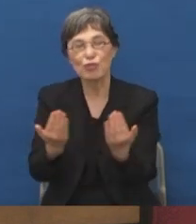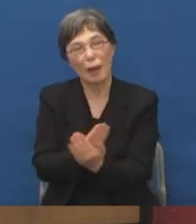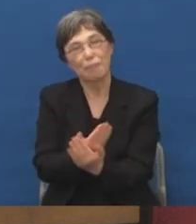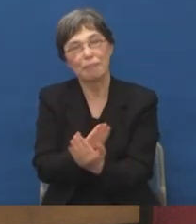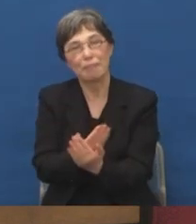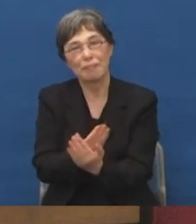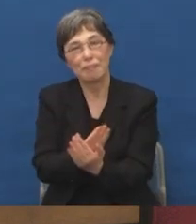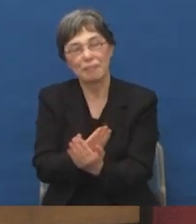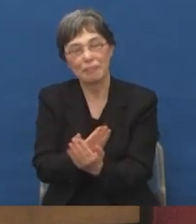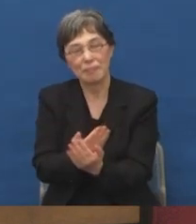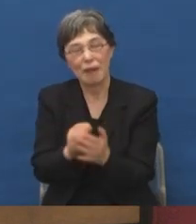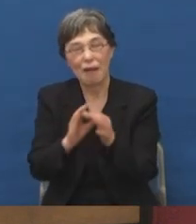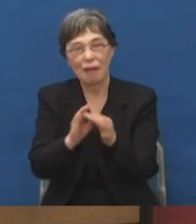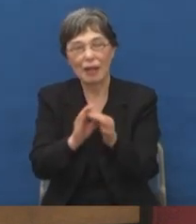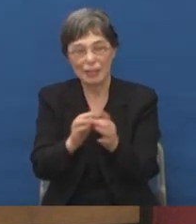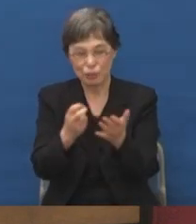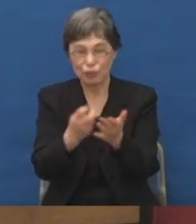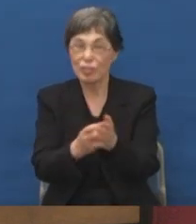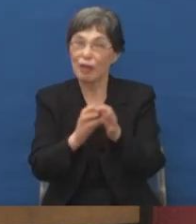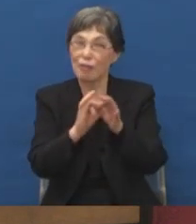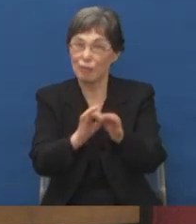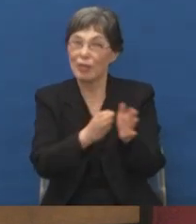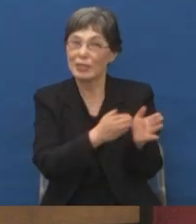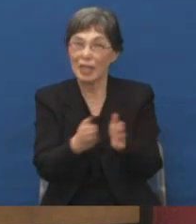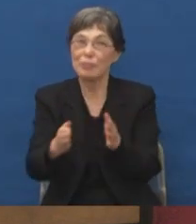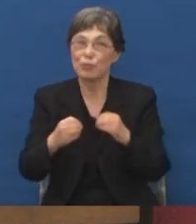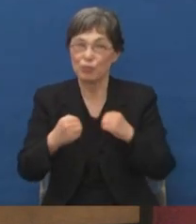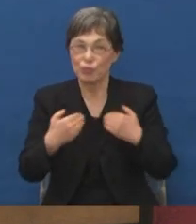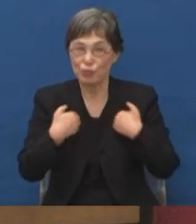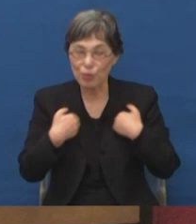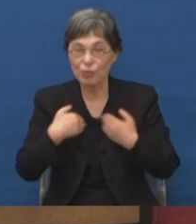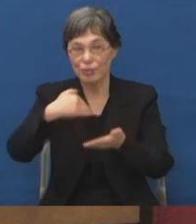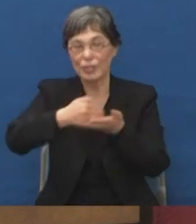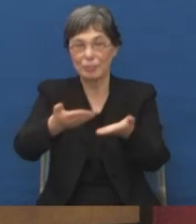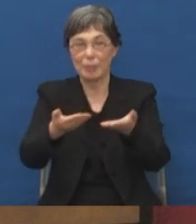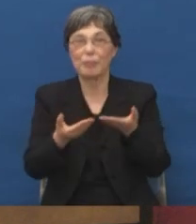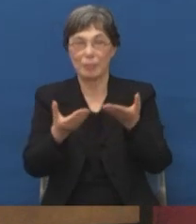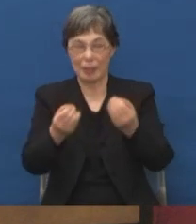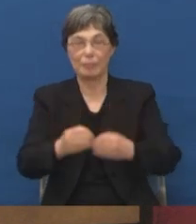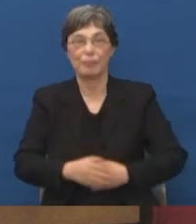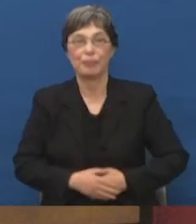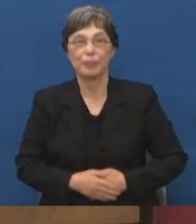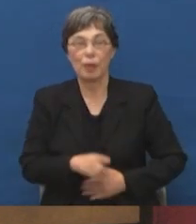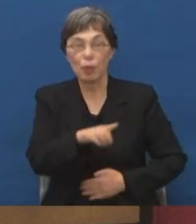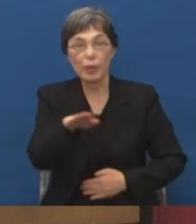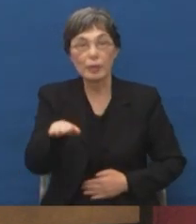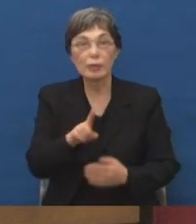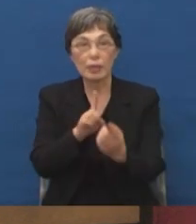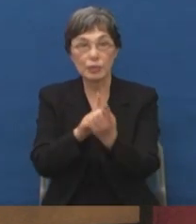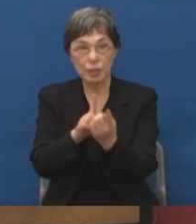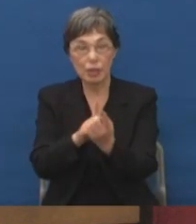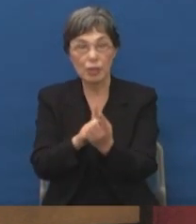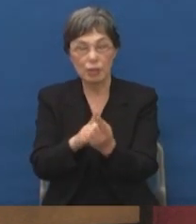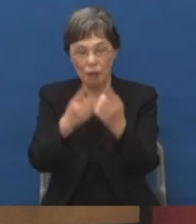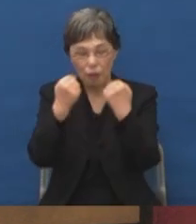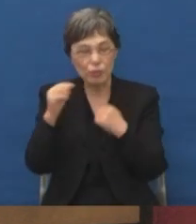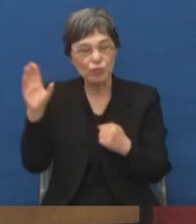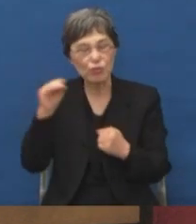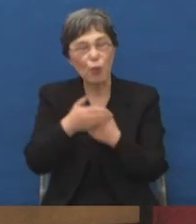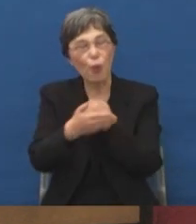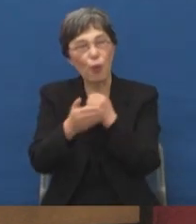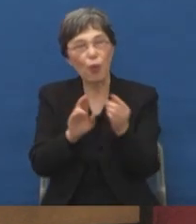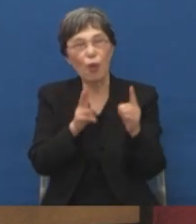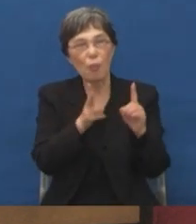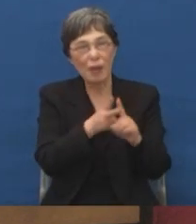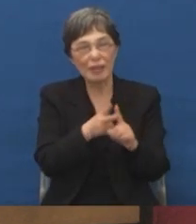い関係する規定を整備しようとするものであるとの説明がありました。これらに対し個人情報保護や